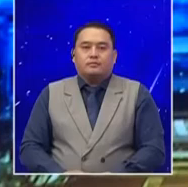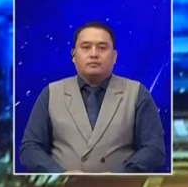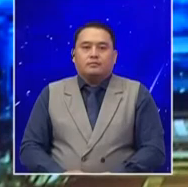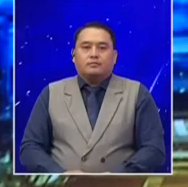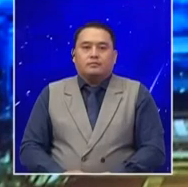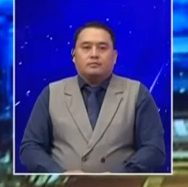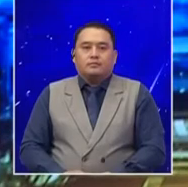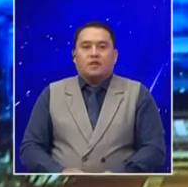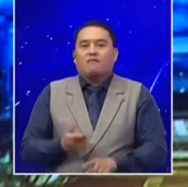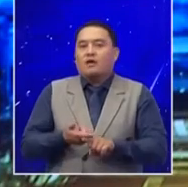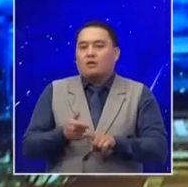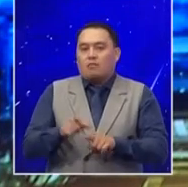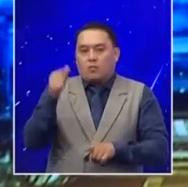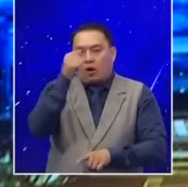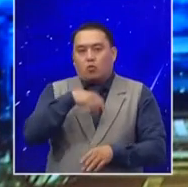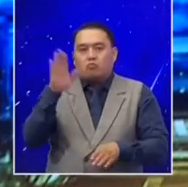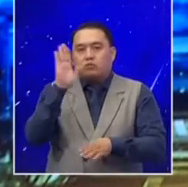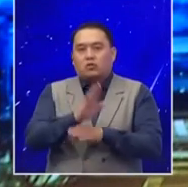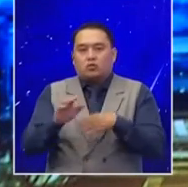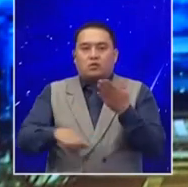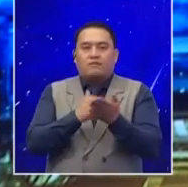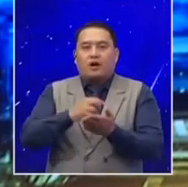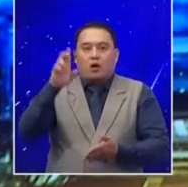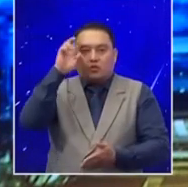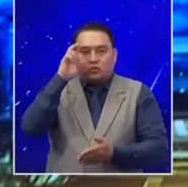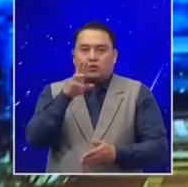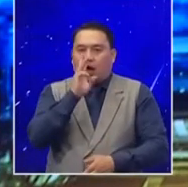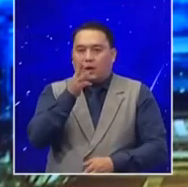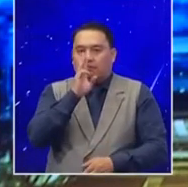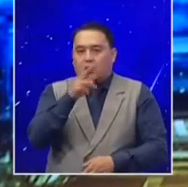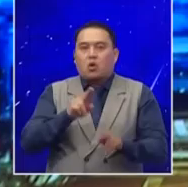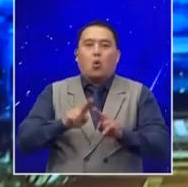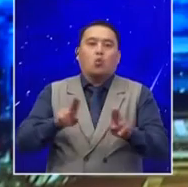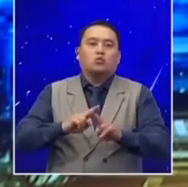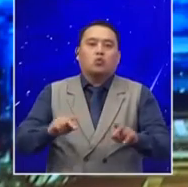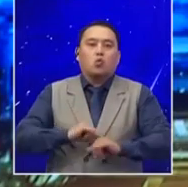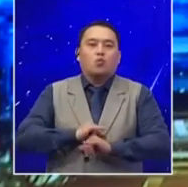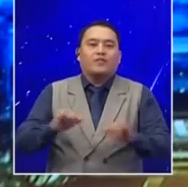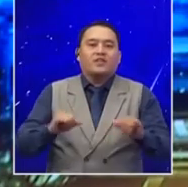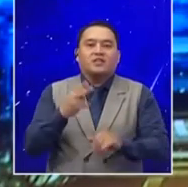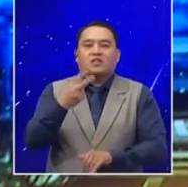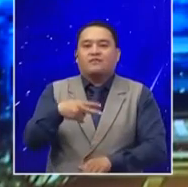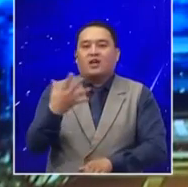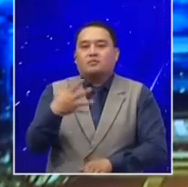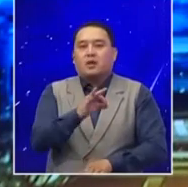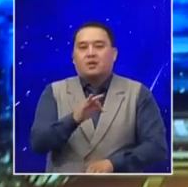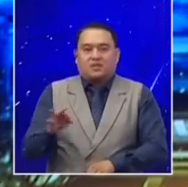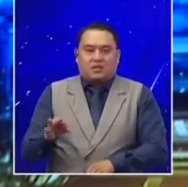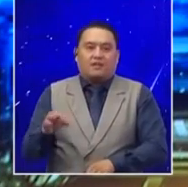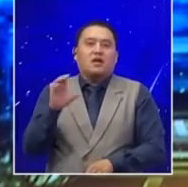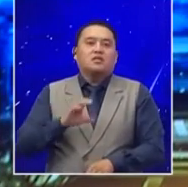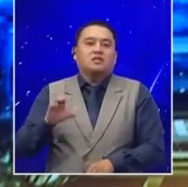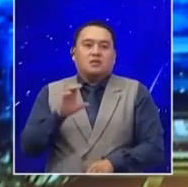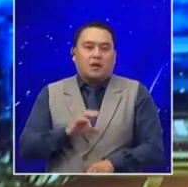Статус растет. В этом году по поручению главы государства заработная плата учителей возросла на